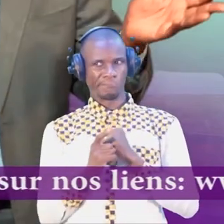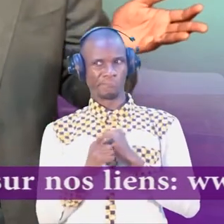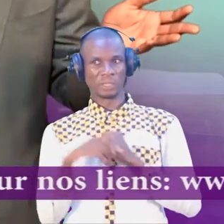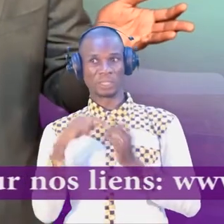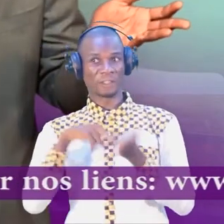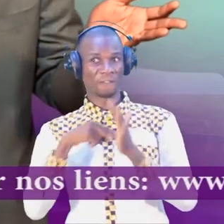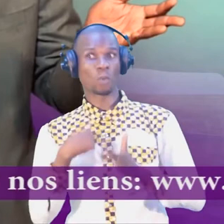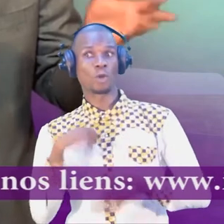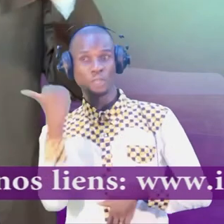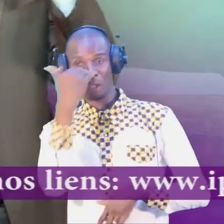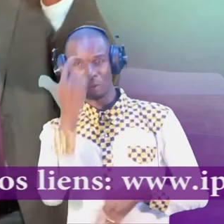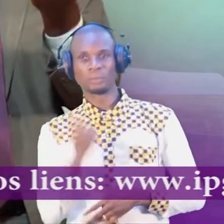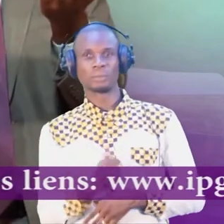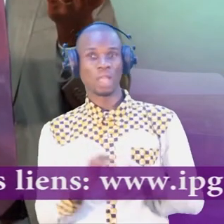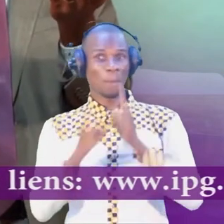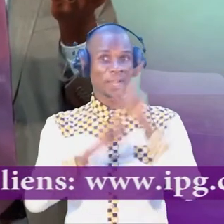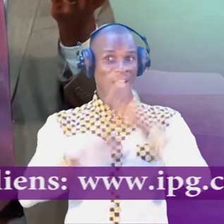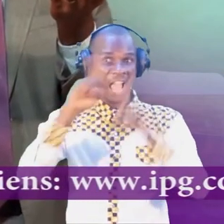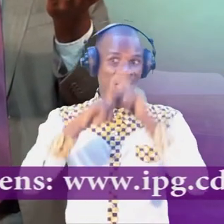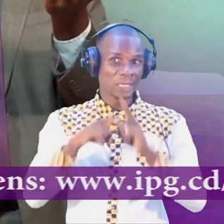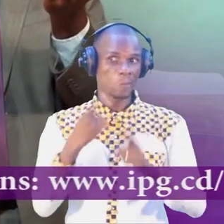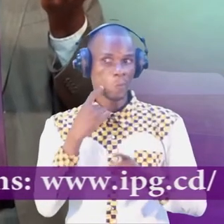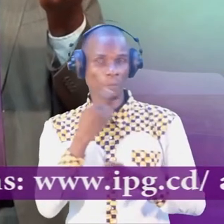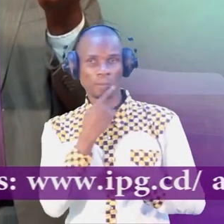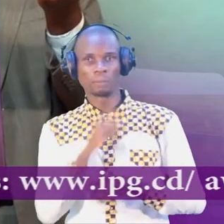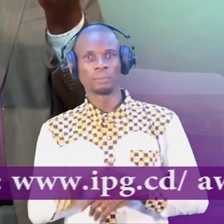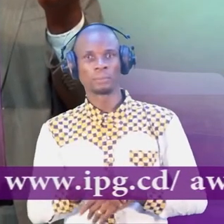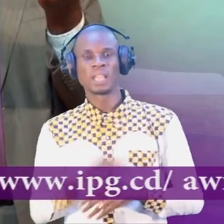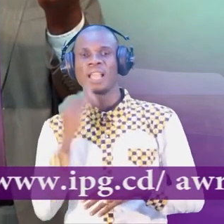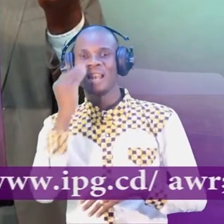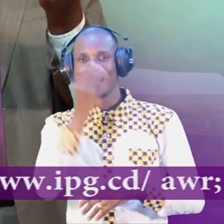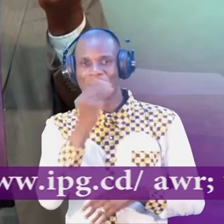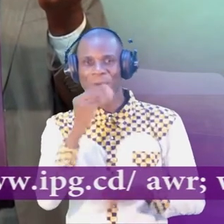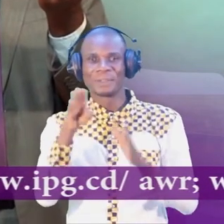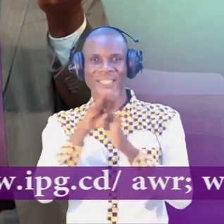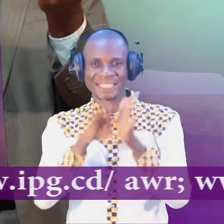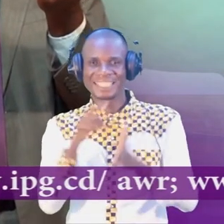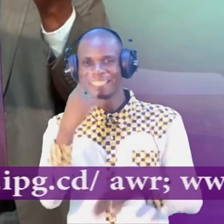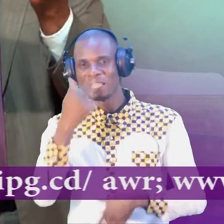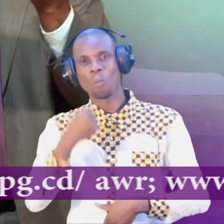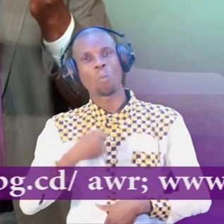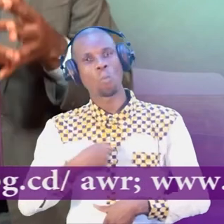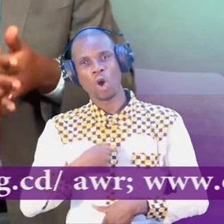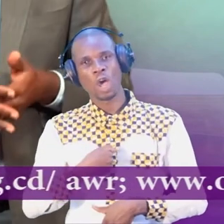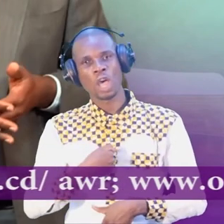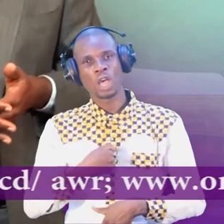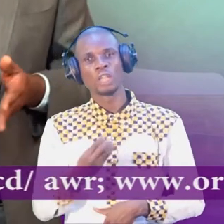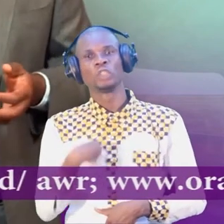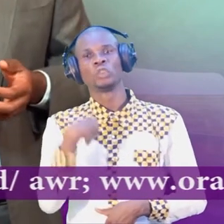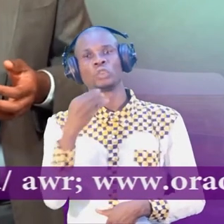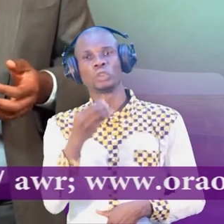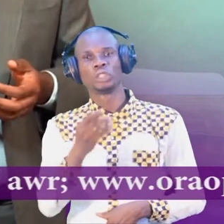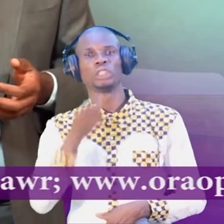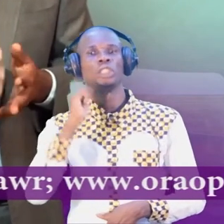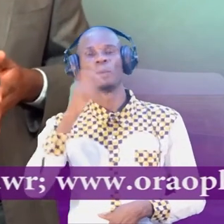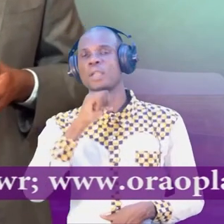au katika mkono wako unafanya mkono kwa uongo. Neno la Mungu lasema tu